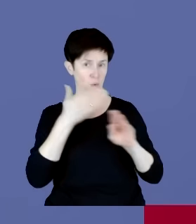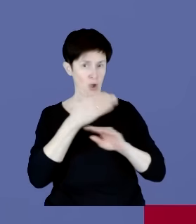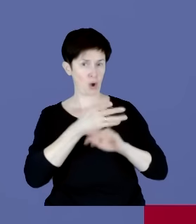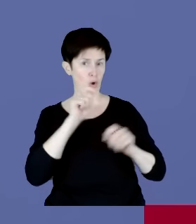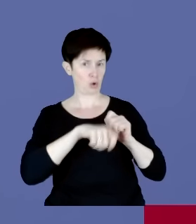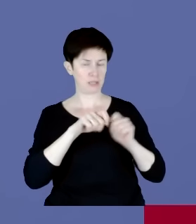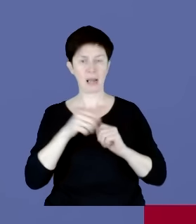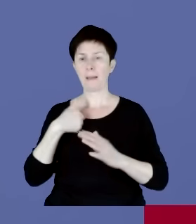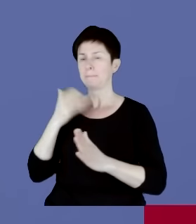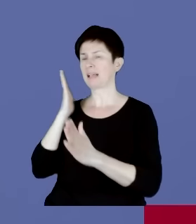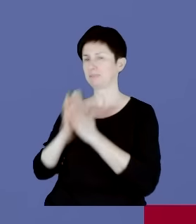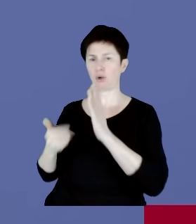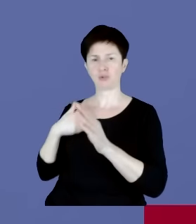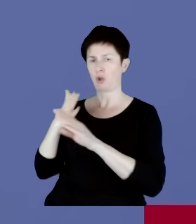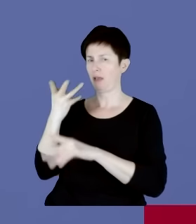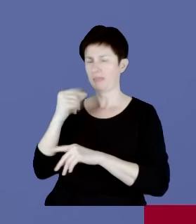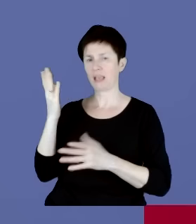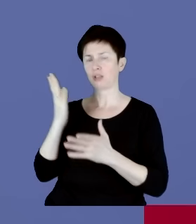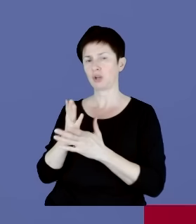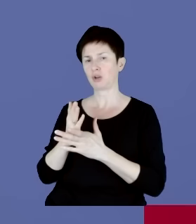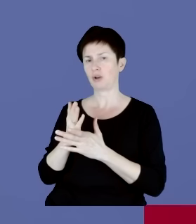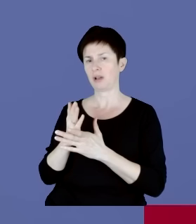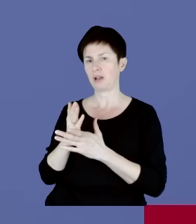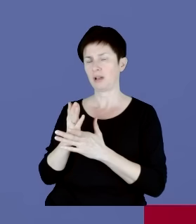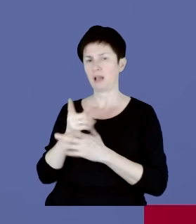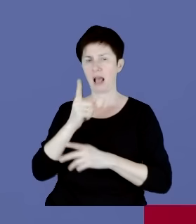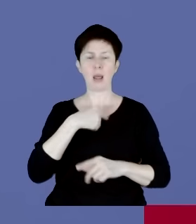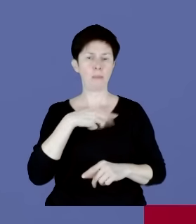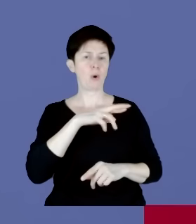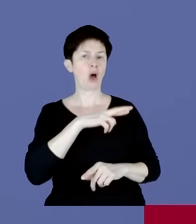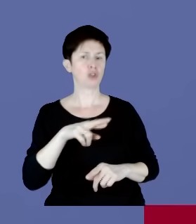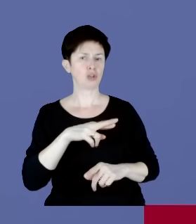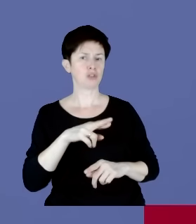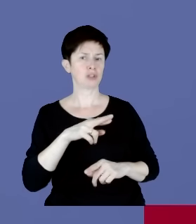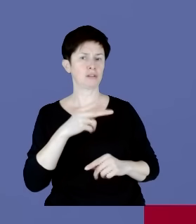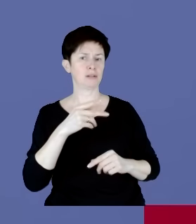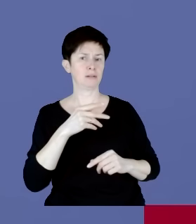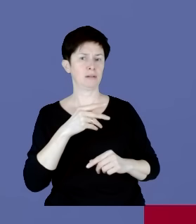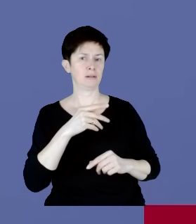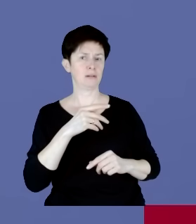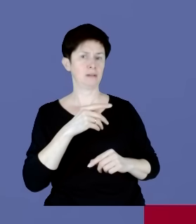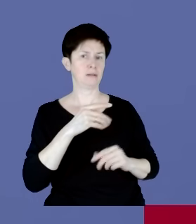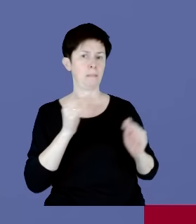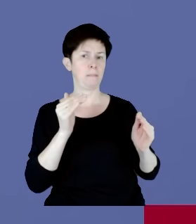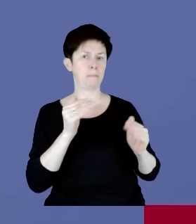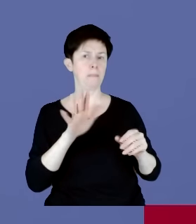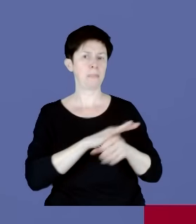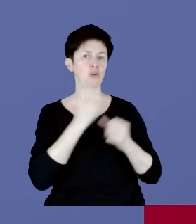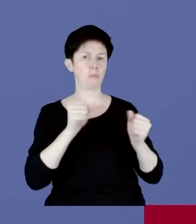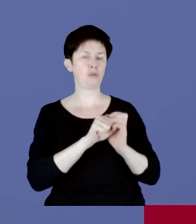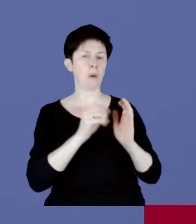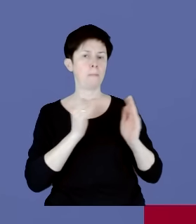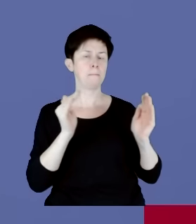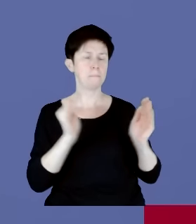jakby przyglądałam się też temu ze sceny. Ale była pani rzecznikiem przedsiębiorców, tak, prawda? Tak, byłam rzecznikiem pełnomocnikiem do spraw małych i średnich firm. Małych i